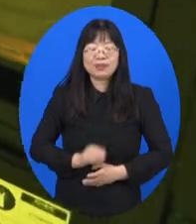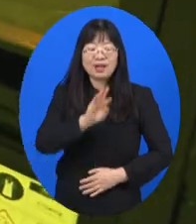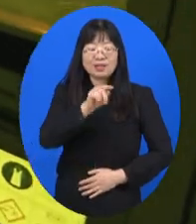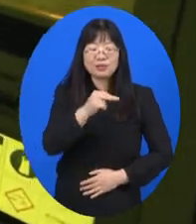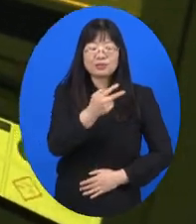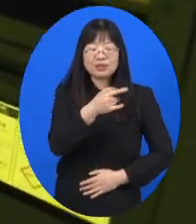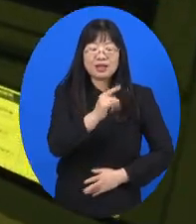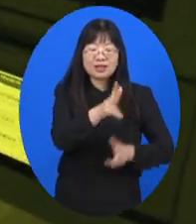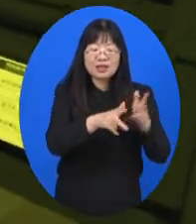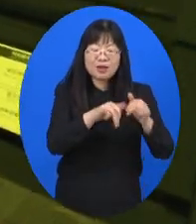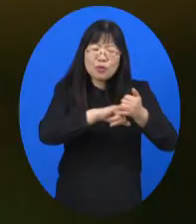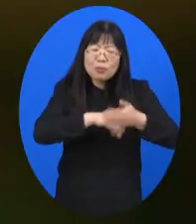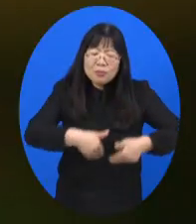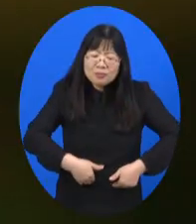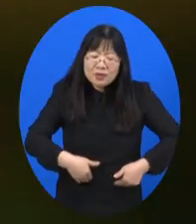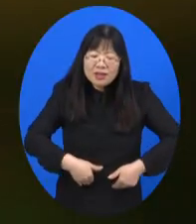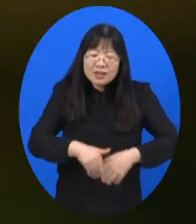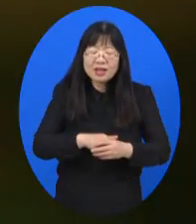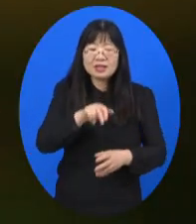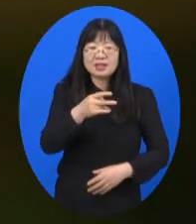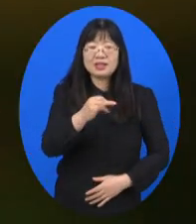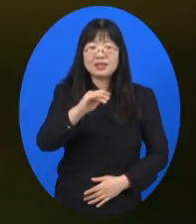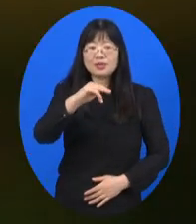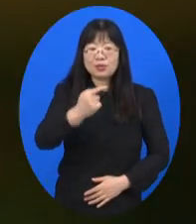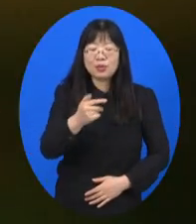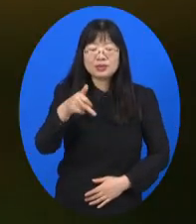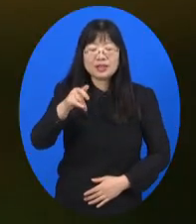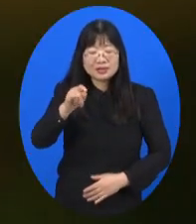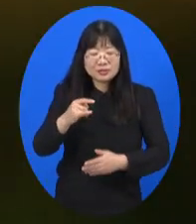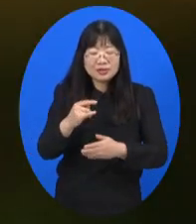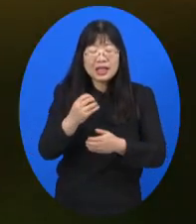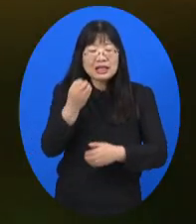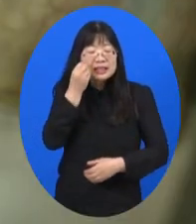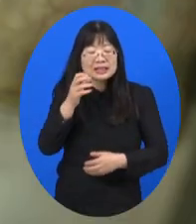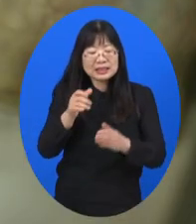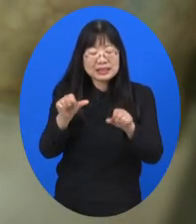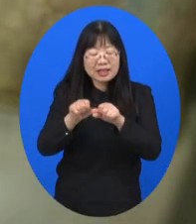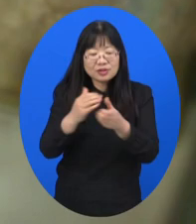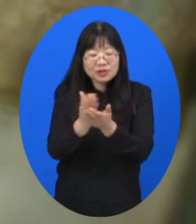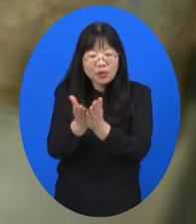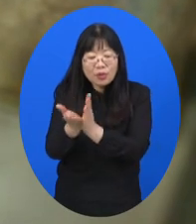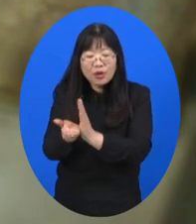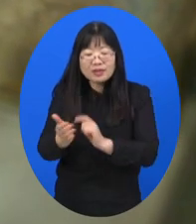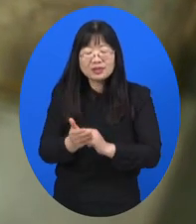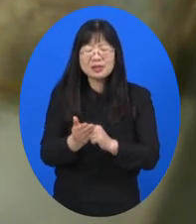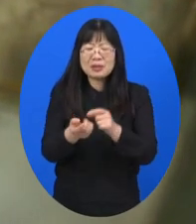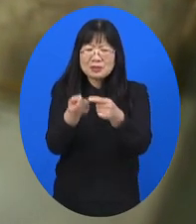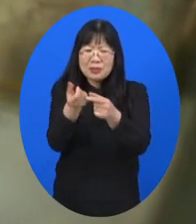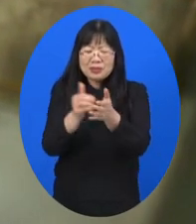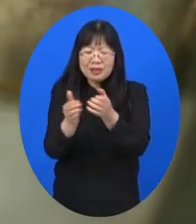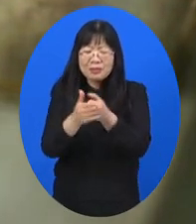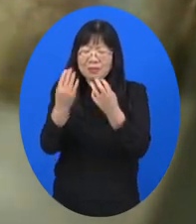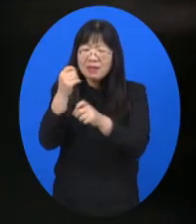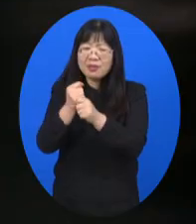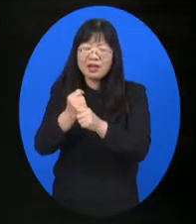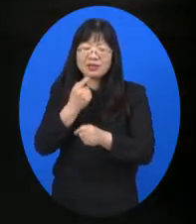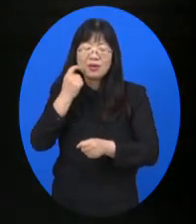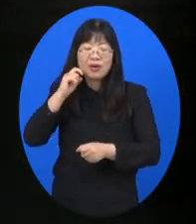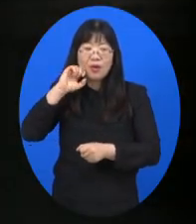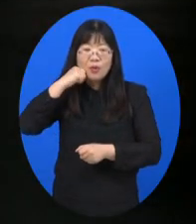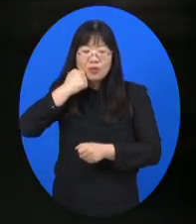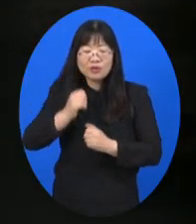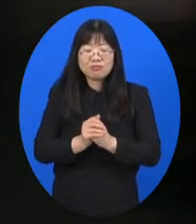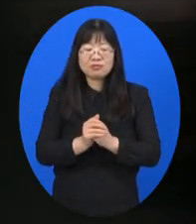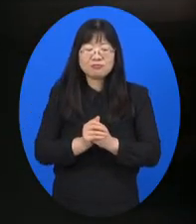반도체 산업에서 필수 소재인 크립톤과 제논, 네온 등 희귀가스. 존재량이 극히 적어 대량 생산이 어렵고